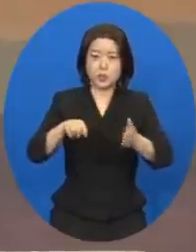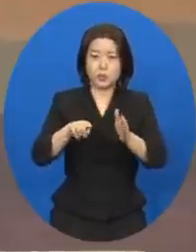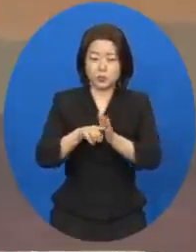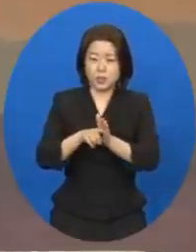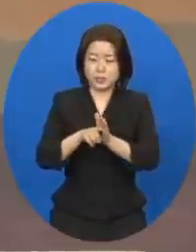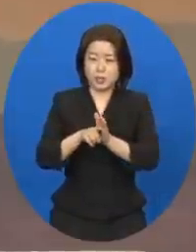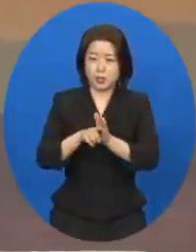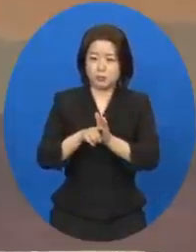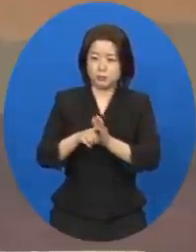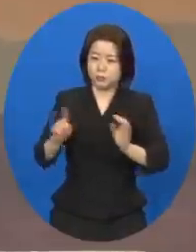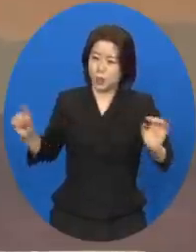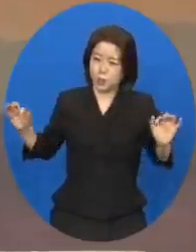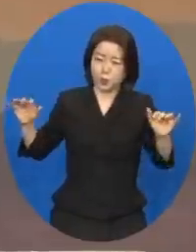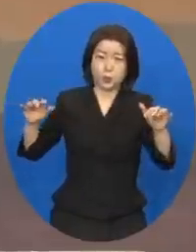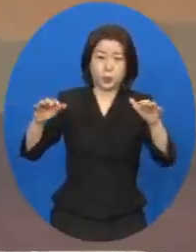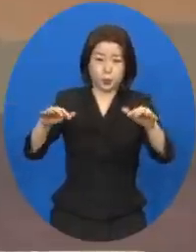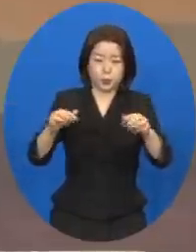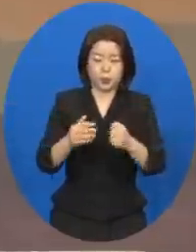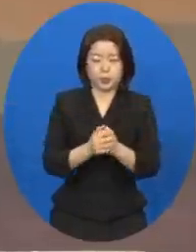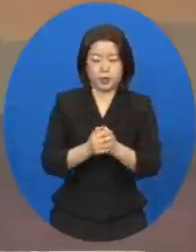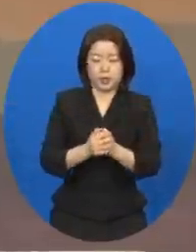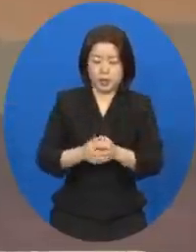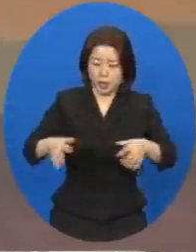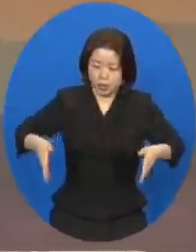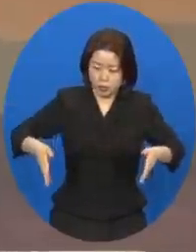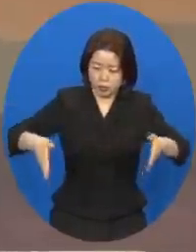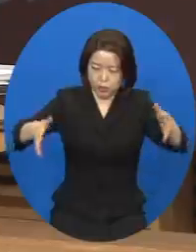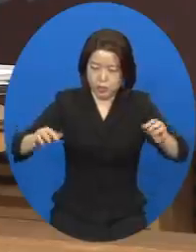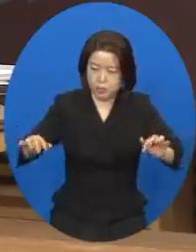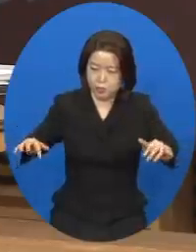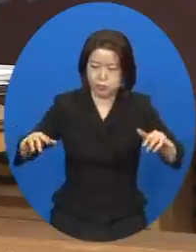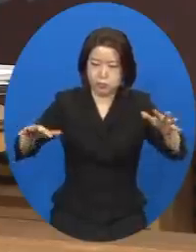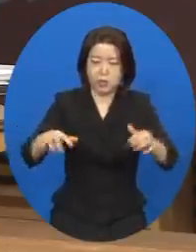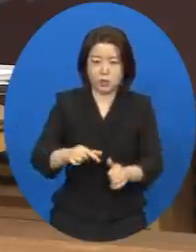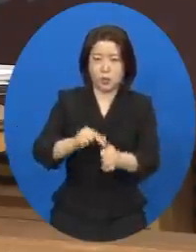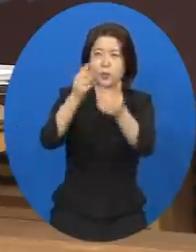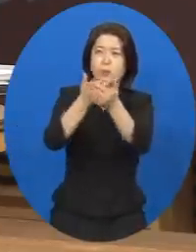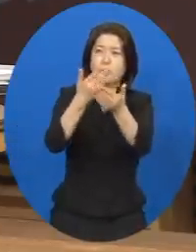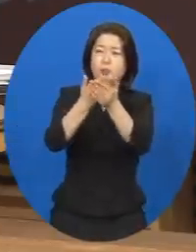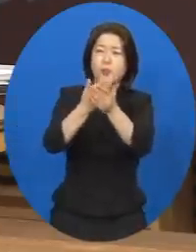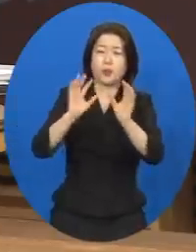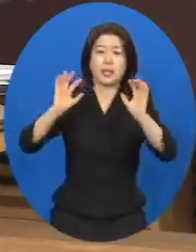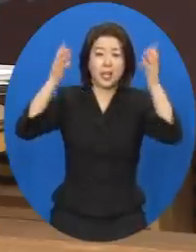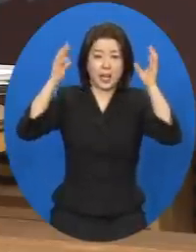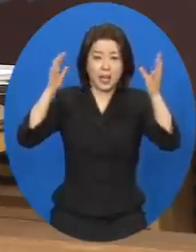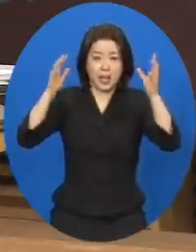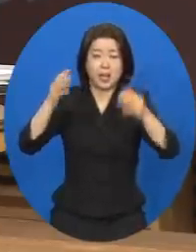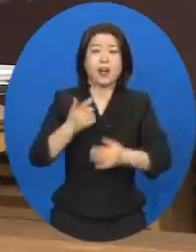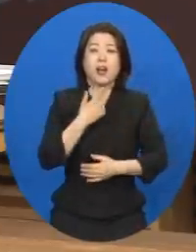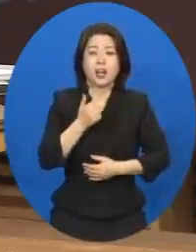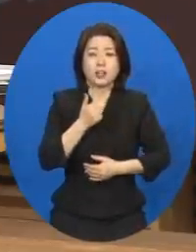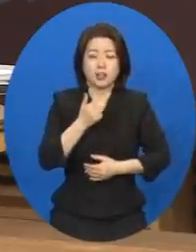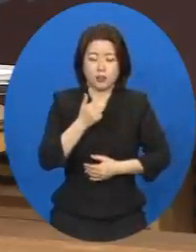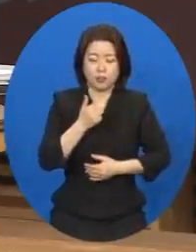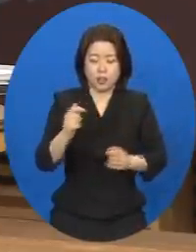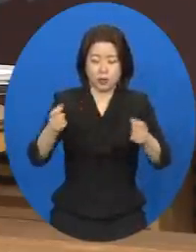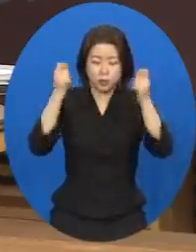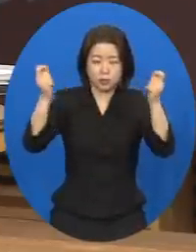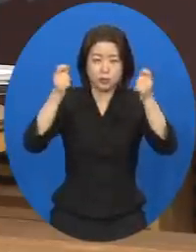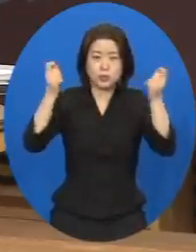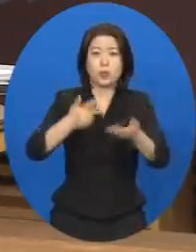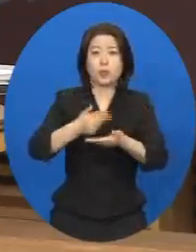순례객들이 예수님을 호산나 찬양하며 맞아들였던 날 그래서 종려주일로 지키는 주일입니다.